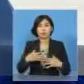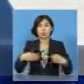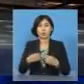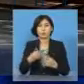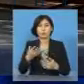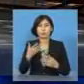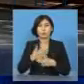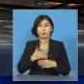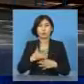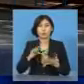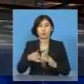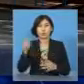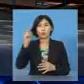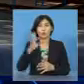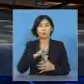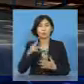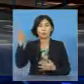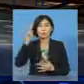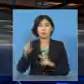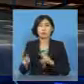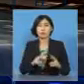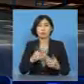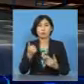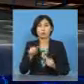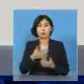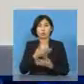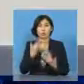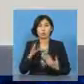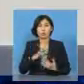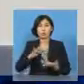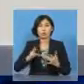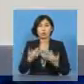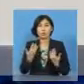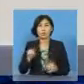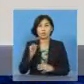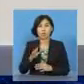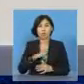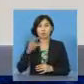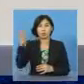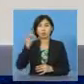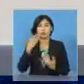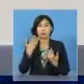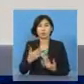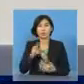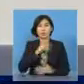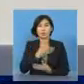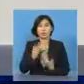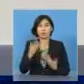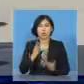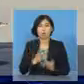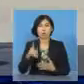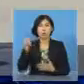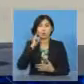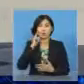отбасыларға қашықтан оқу қиын. Олардың сабағын қадағалауға мүмкіндігіміз жоқ. Интернет жағы нашар. Оқу платформасы жұмыс істемей қалады.